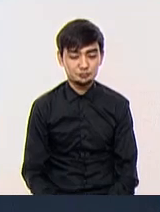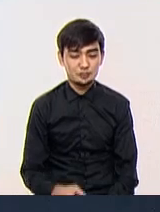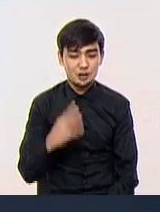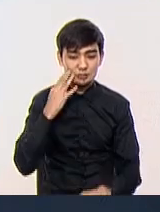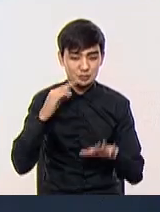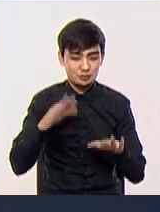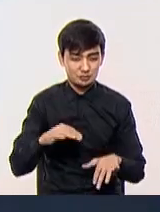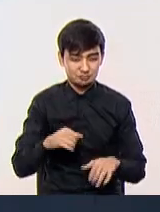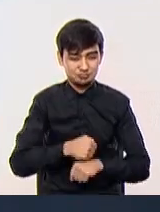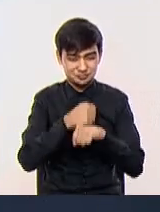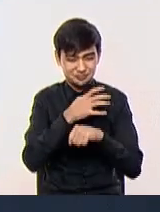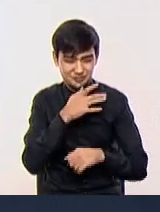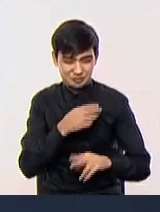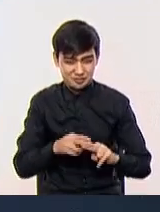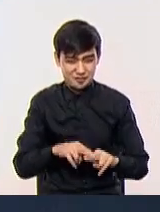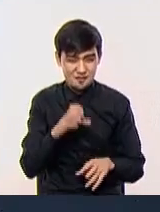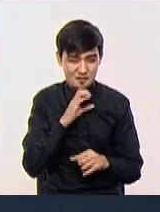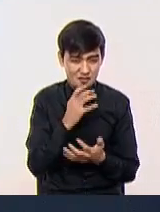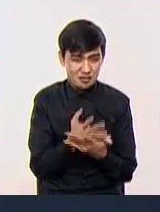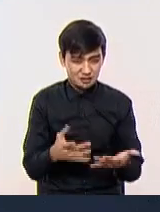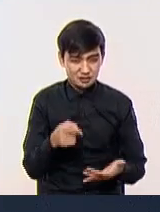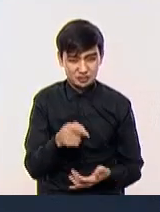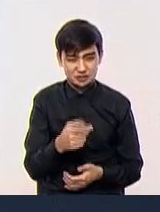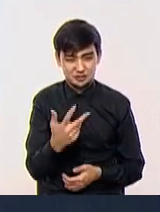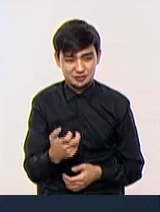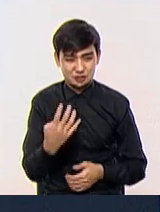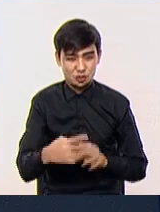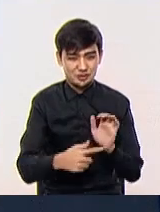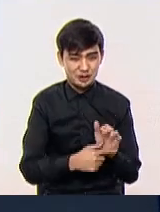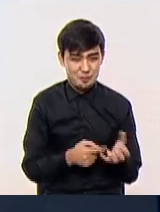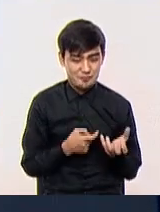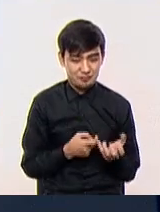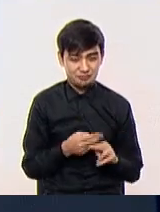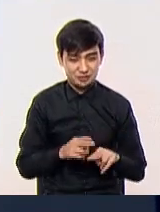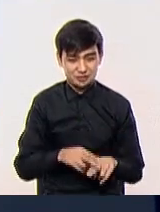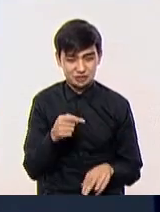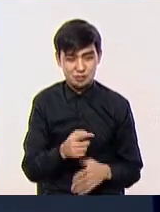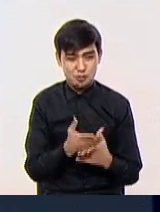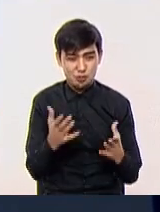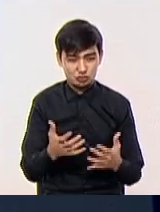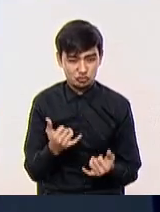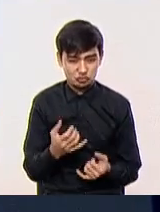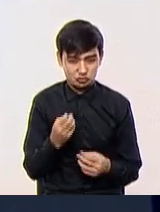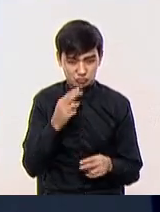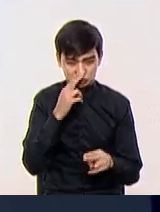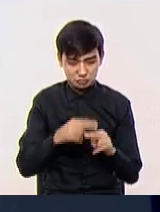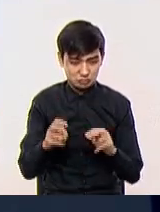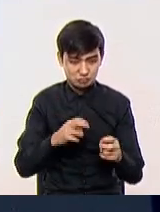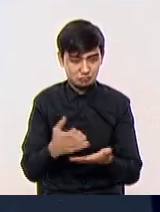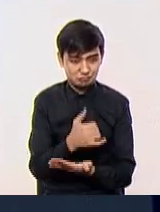Алматыда жаппай тәртіпсіздік кезінде ұрланған 1347 қарудың 1000-нан астамы әлі табылған